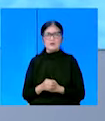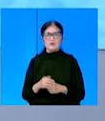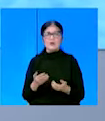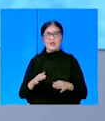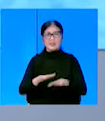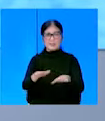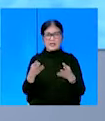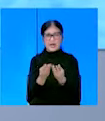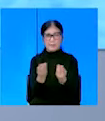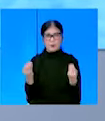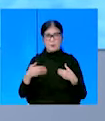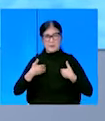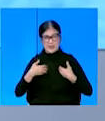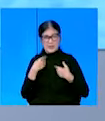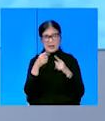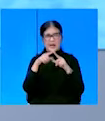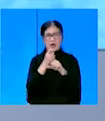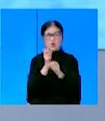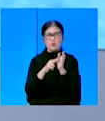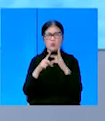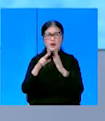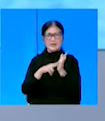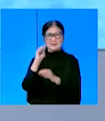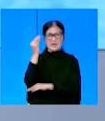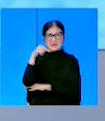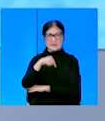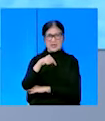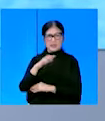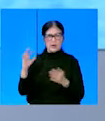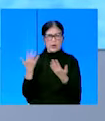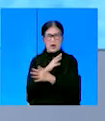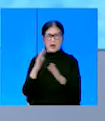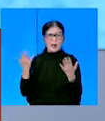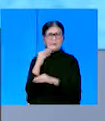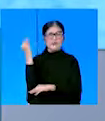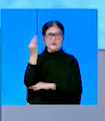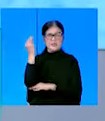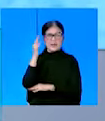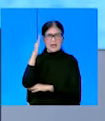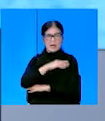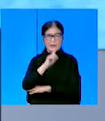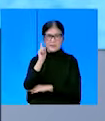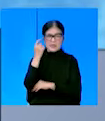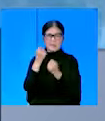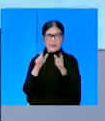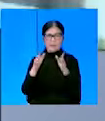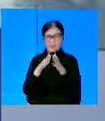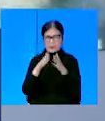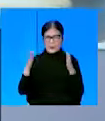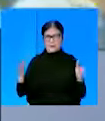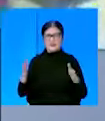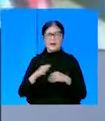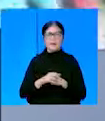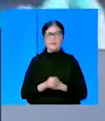Ya, pemirsa, Taman Marga Satwa Ragunan di Jakarta Selatan ramai dipadati wisatawan di hari pertama libur panjang.